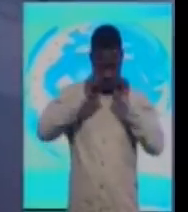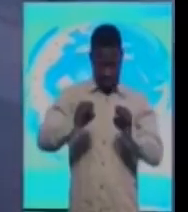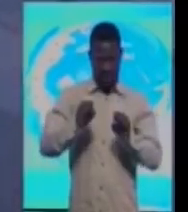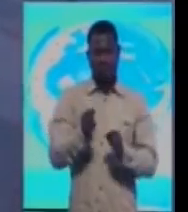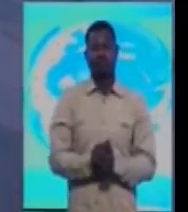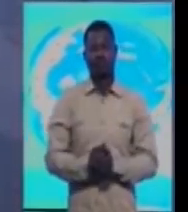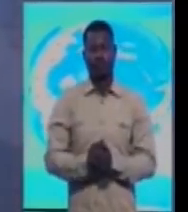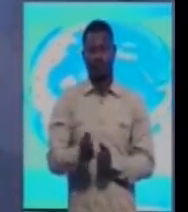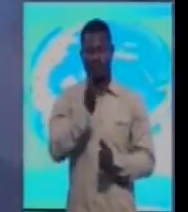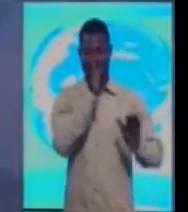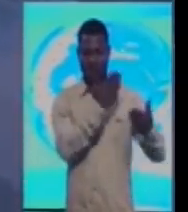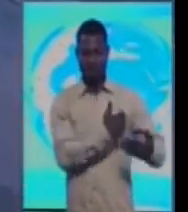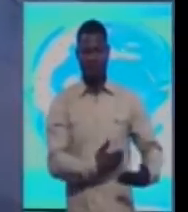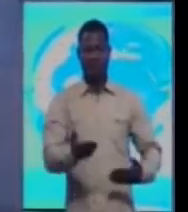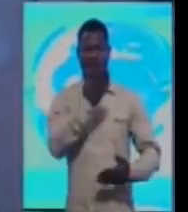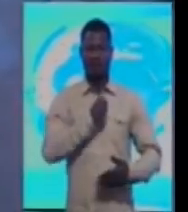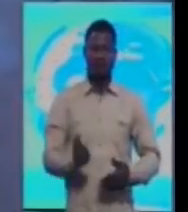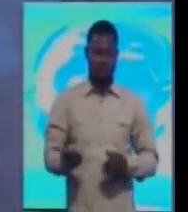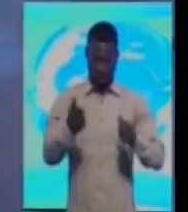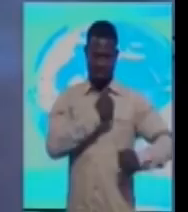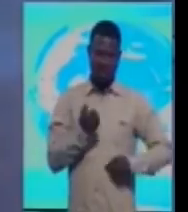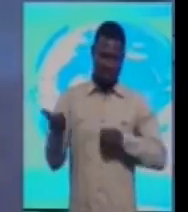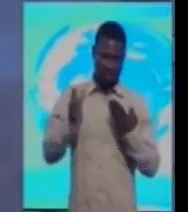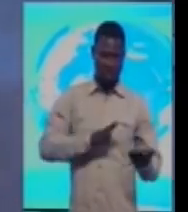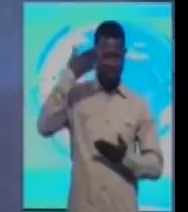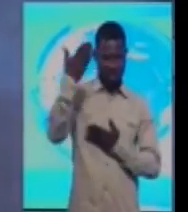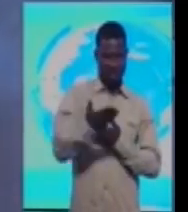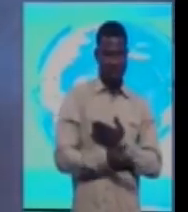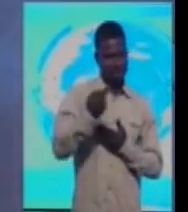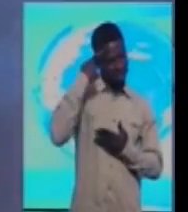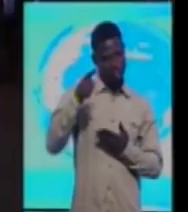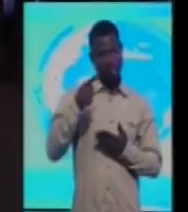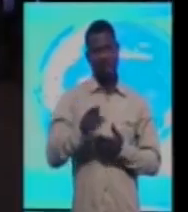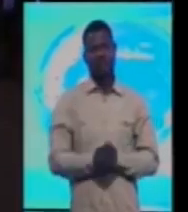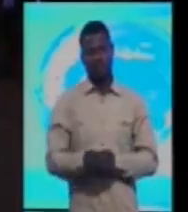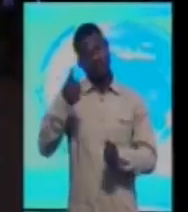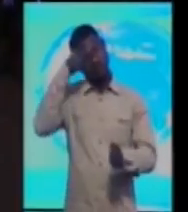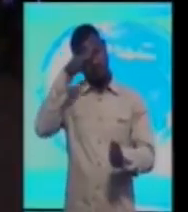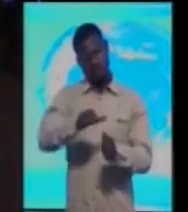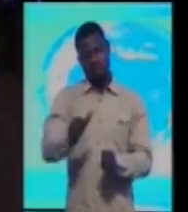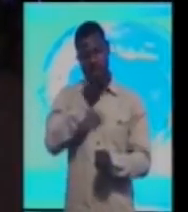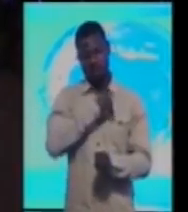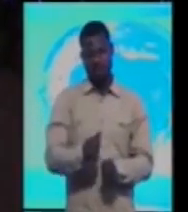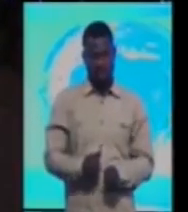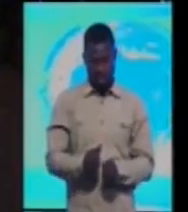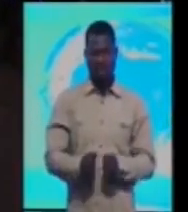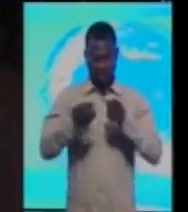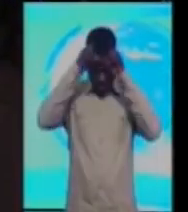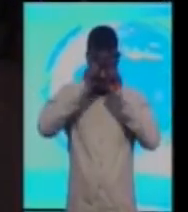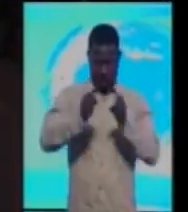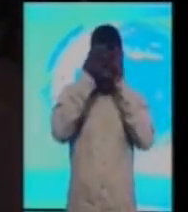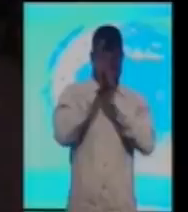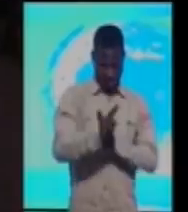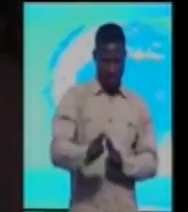600 proches de militaires décédés ont été invités à la cérémonie. Dans son discours, le chef d'État a longuement rendu hommage aux